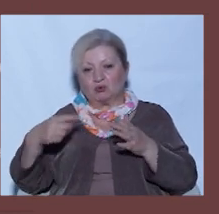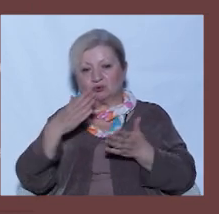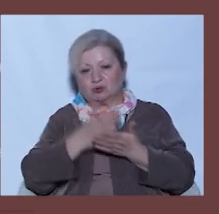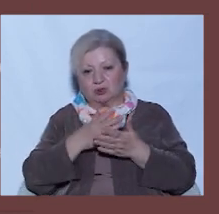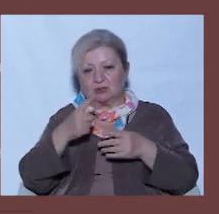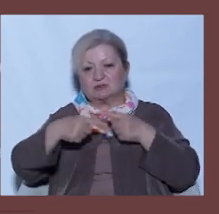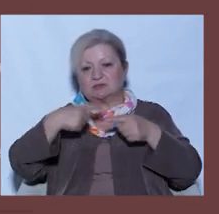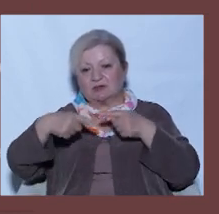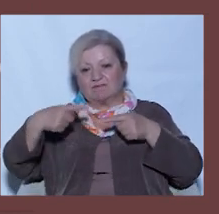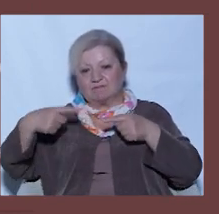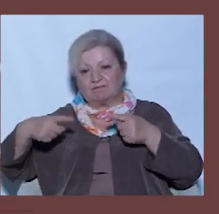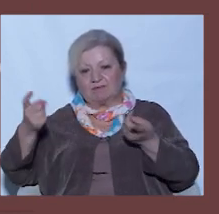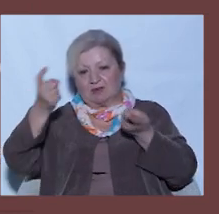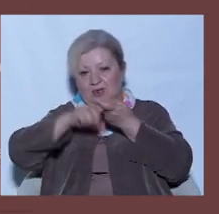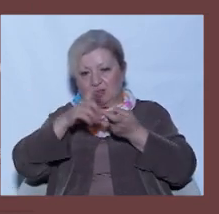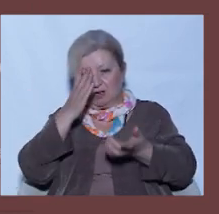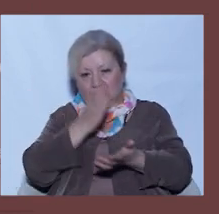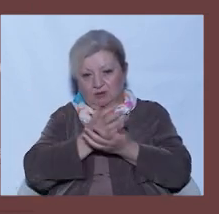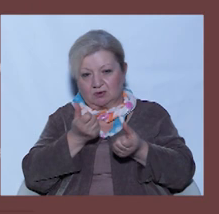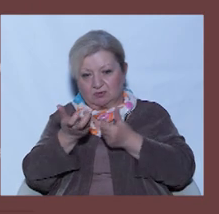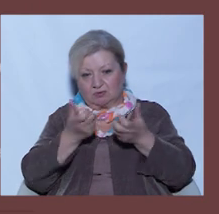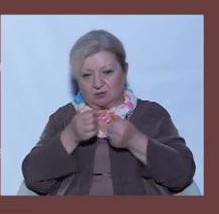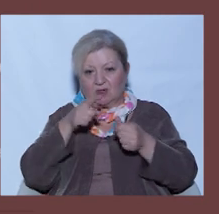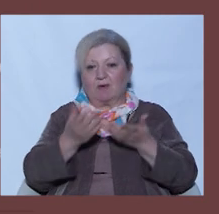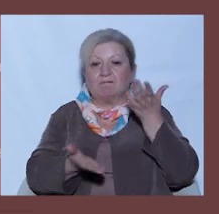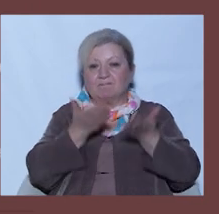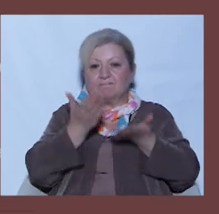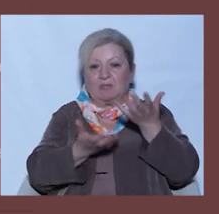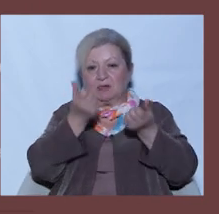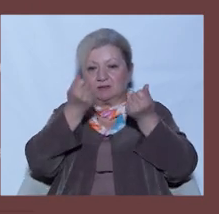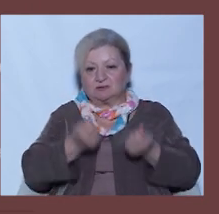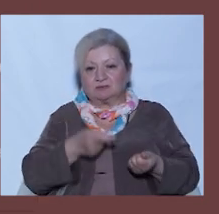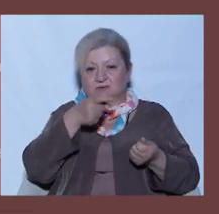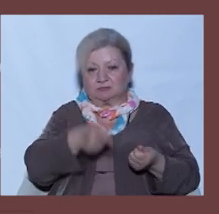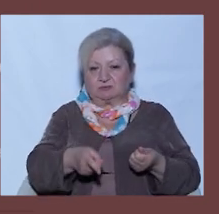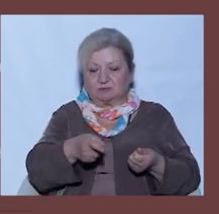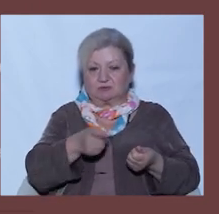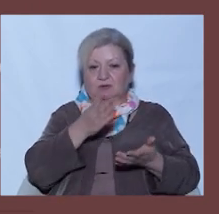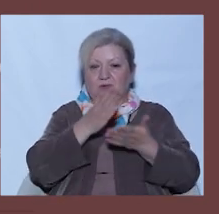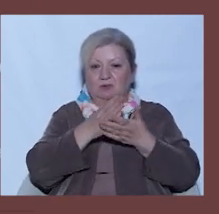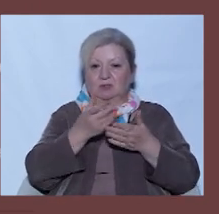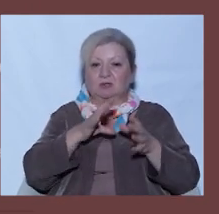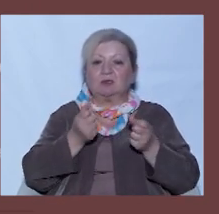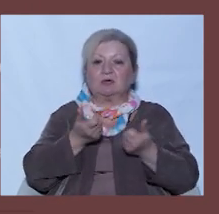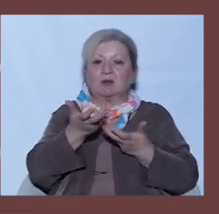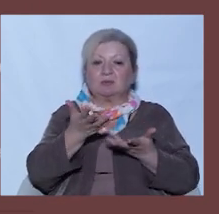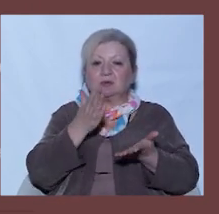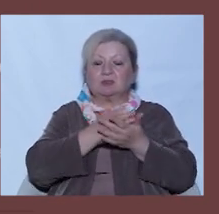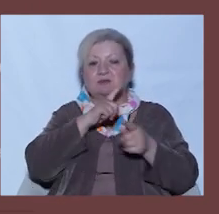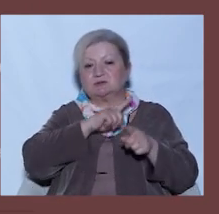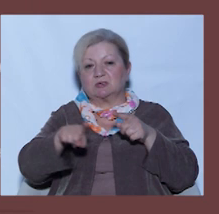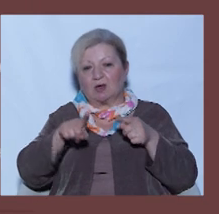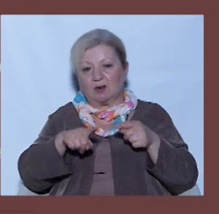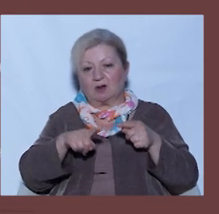ხვიათ რაოდენობაზეა დამოკიდებული, იგივე მასა, ანუ ინერტულობას განსაზღვრავს, რამდენად